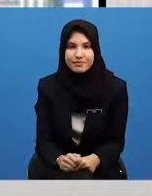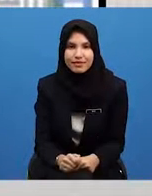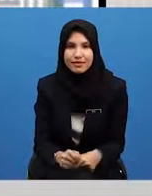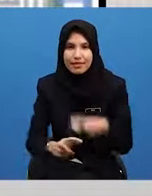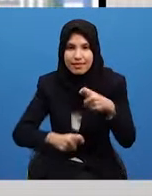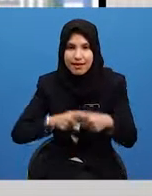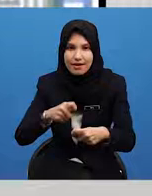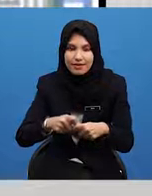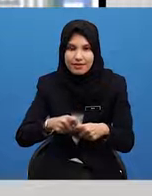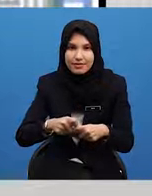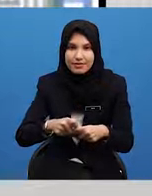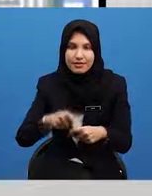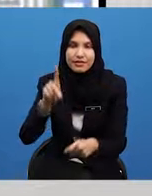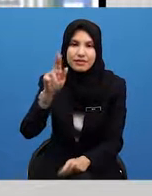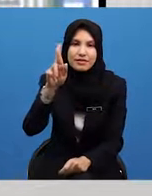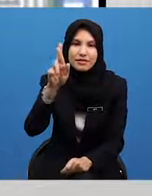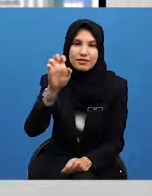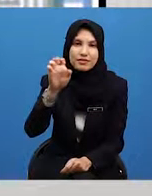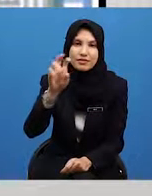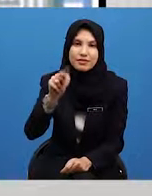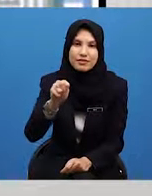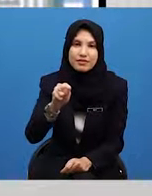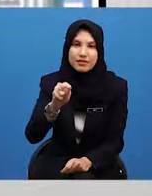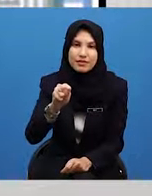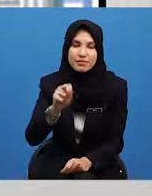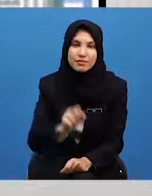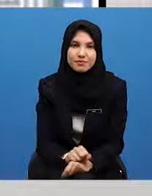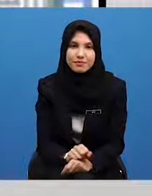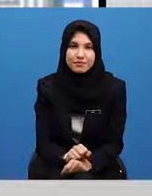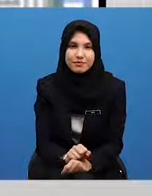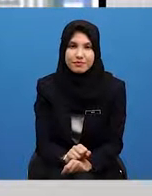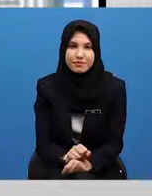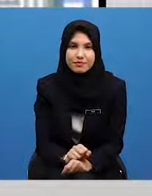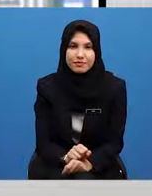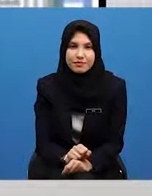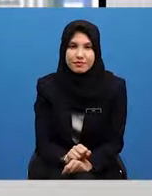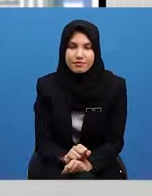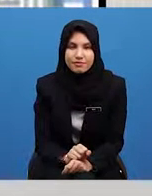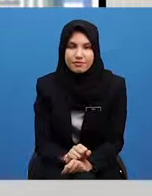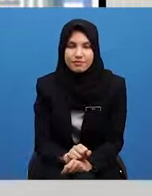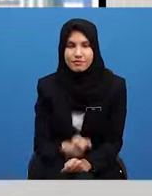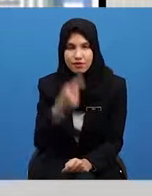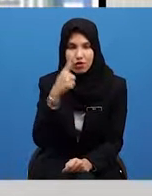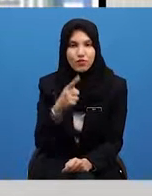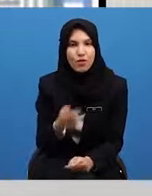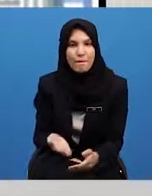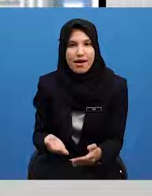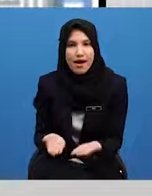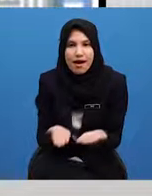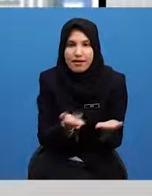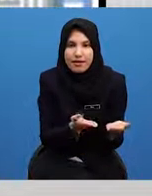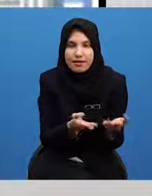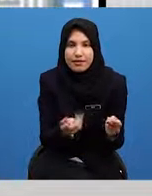ini. Kren yang akan berfungsi untuk mengangkat beban.